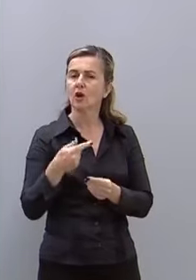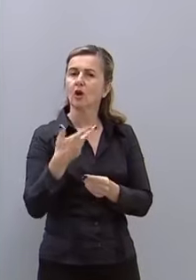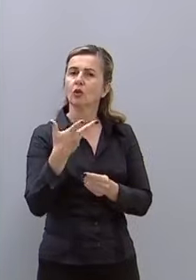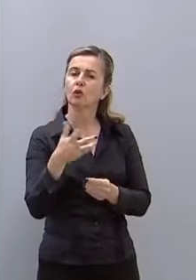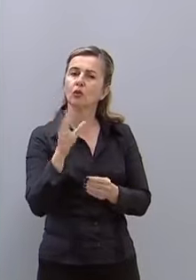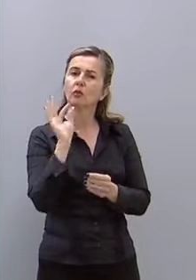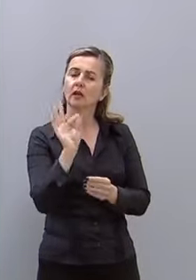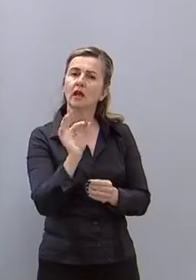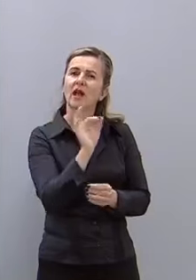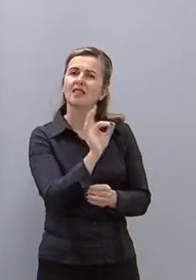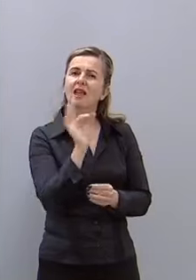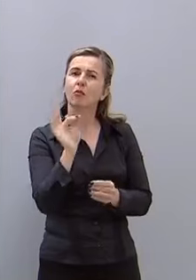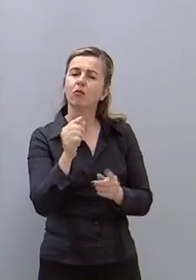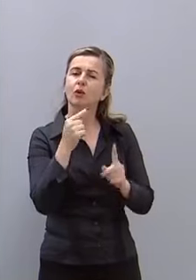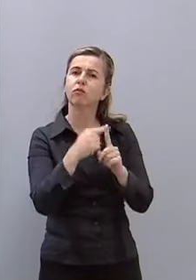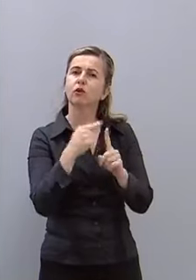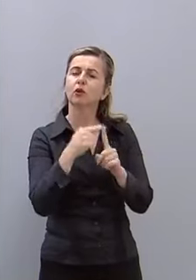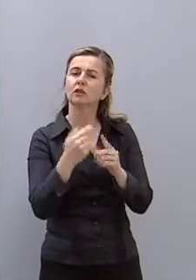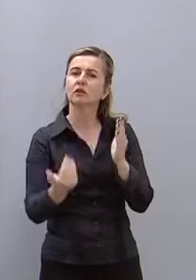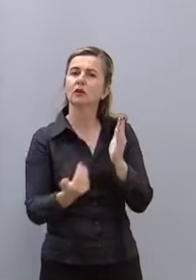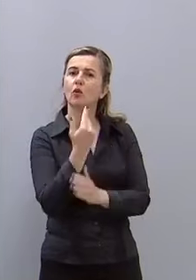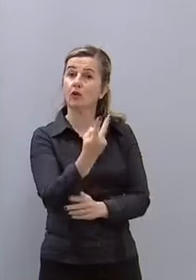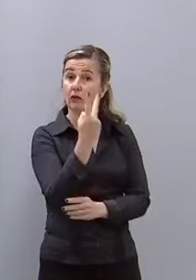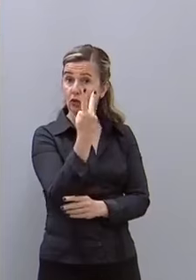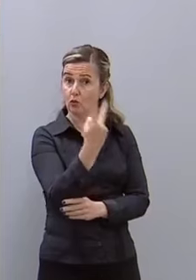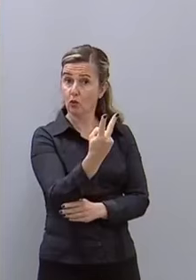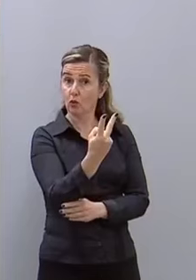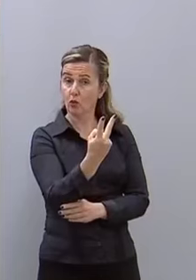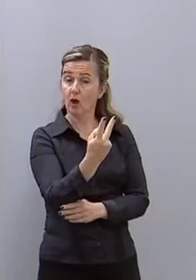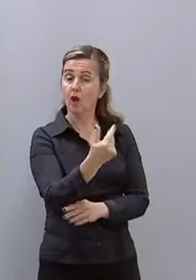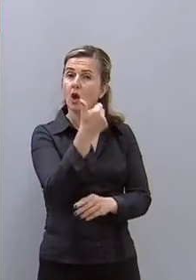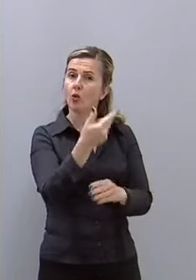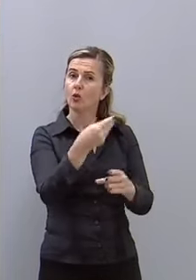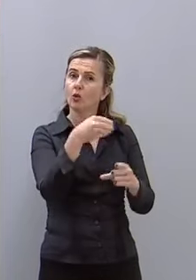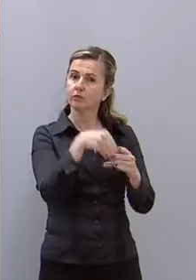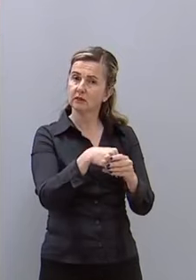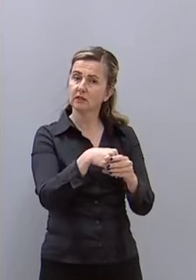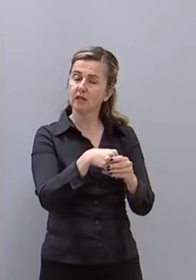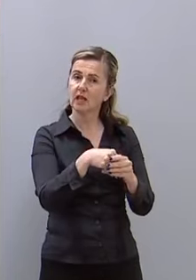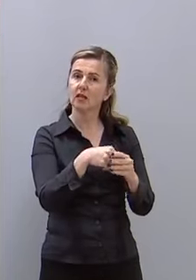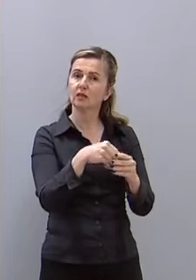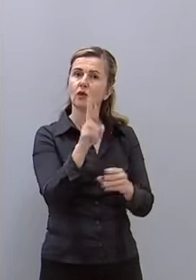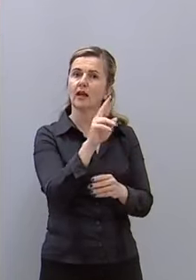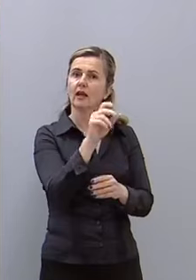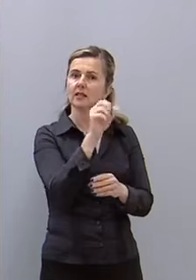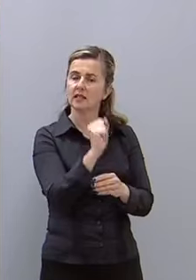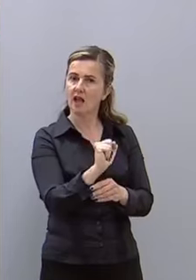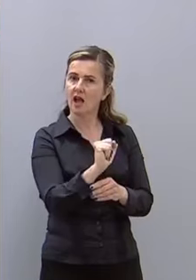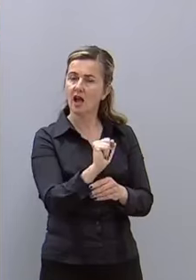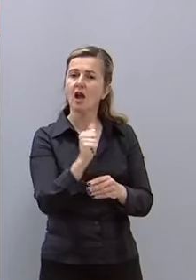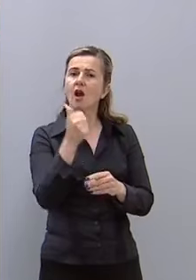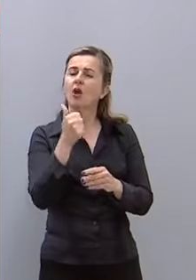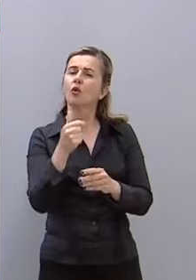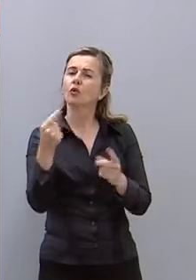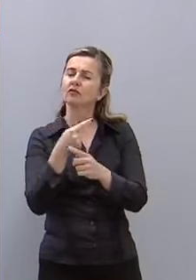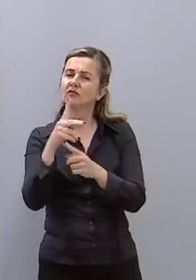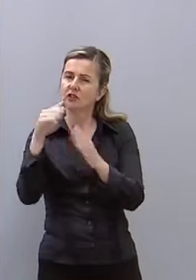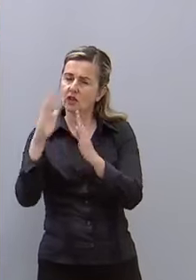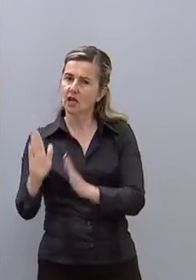i tamponi positivi quelli nuovi sono due casi uno presso una rsa une invece riscontrato presso il domicilio